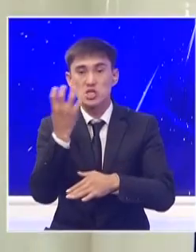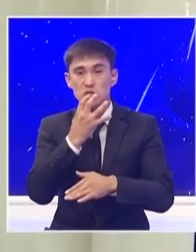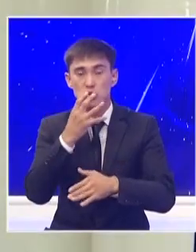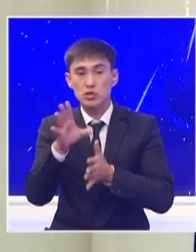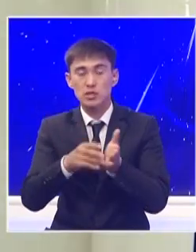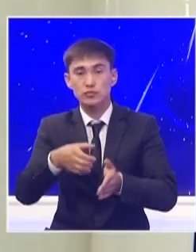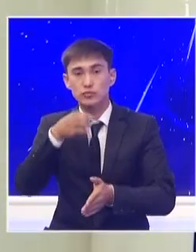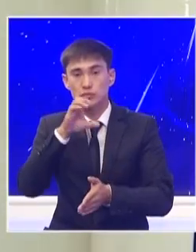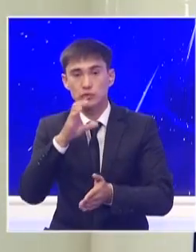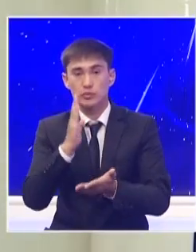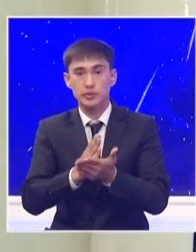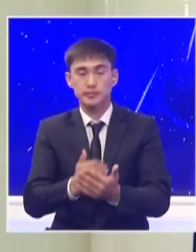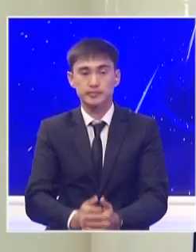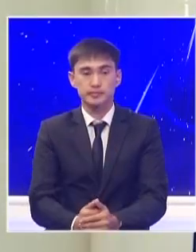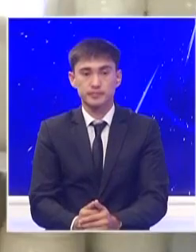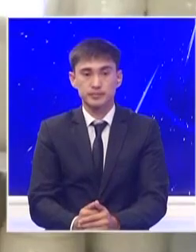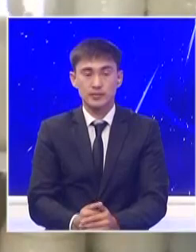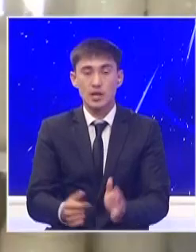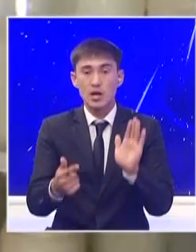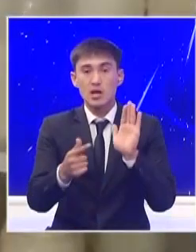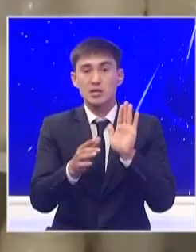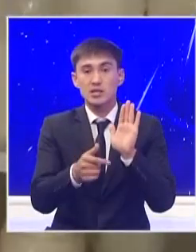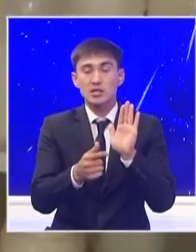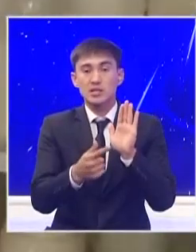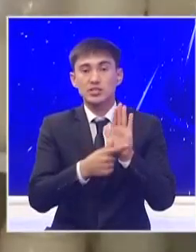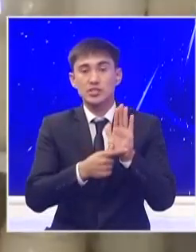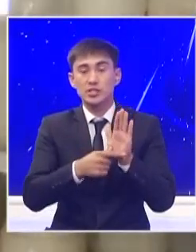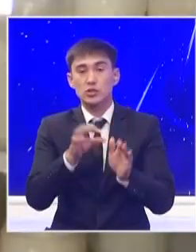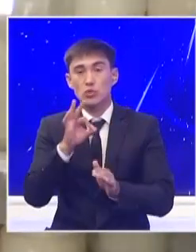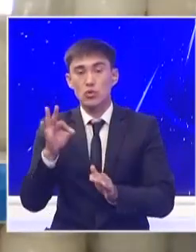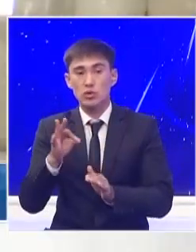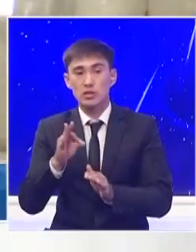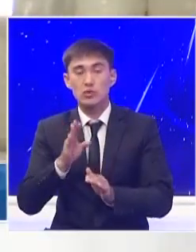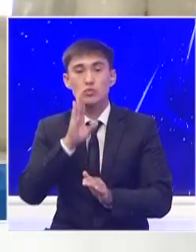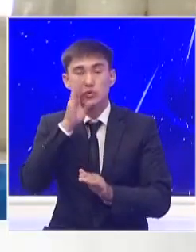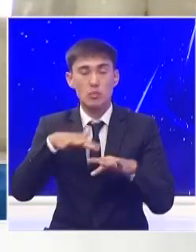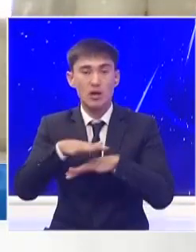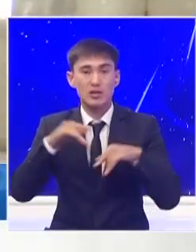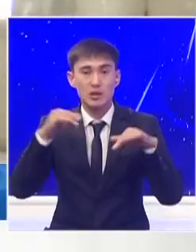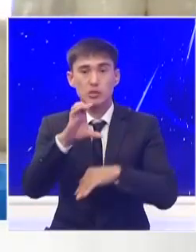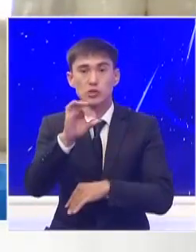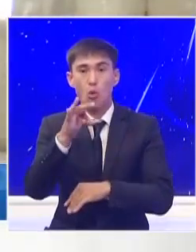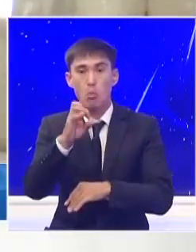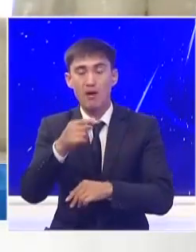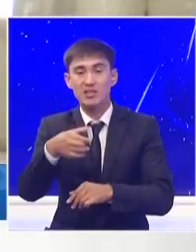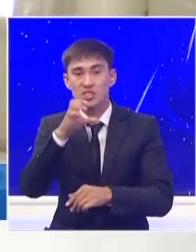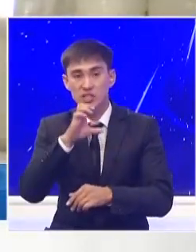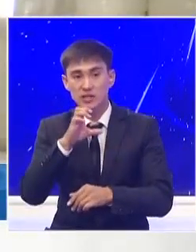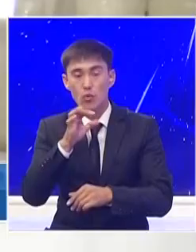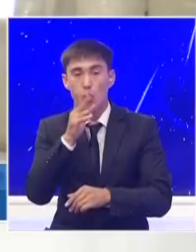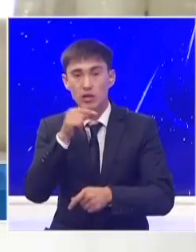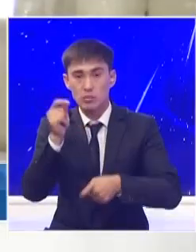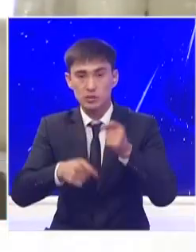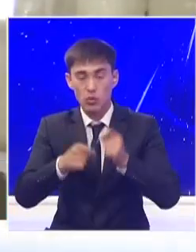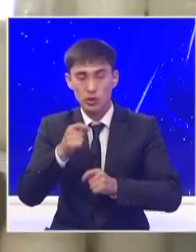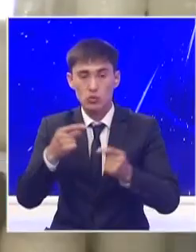дәм тататын көрінеді. Саға жетеде бізде келіп халық саумал ішіп кетеді. Өзі уақытымен сауамыз, саумалды.